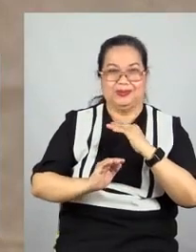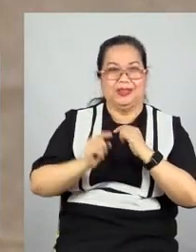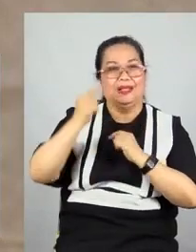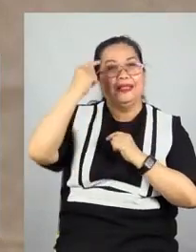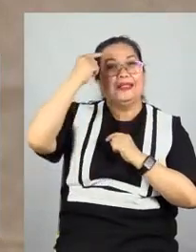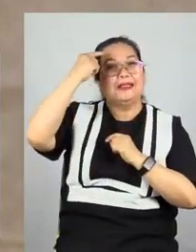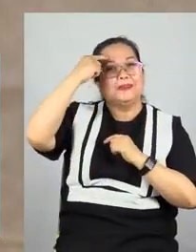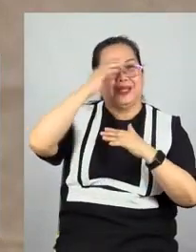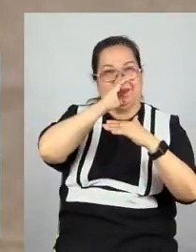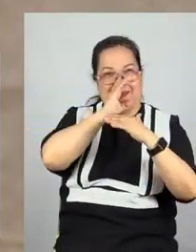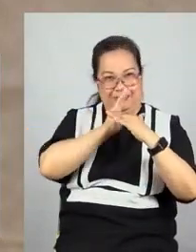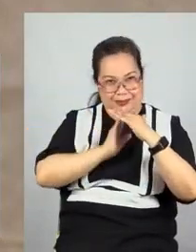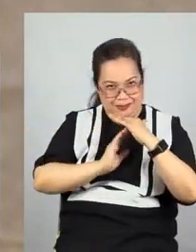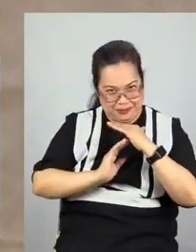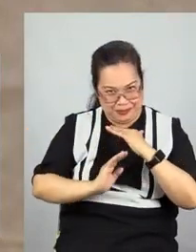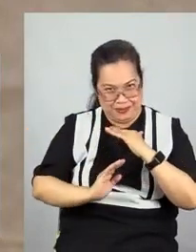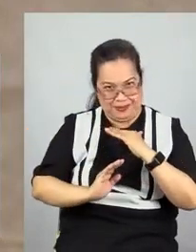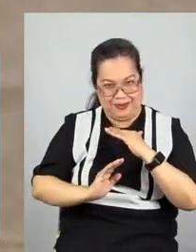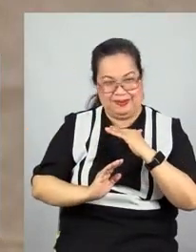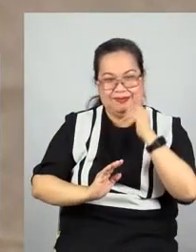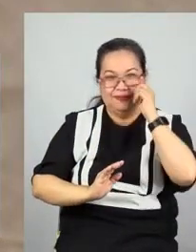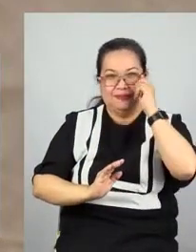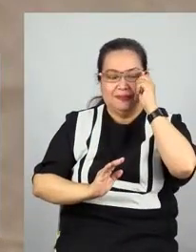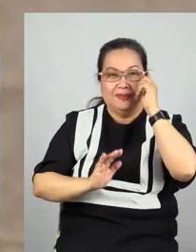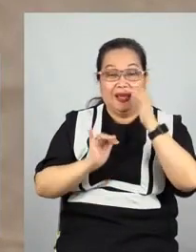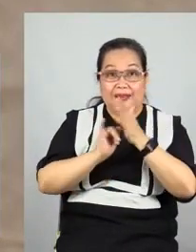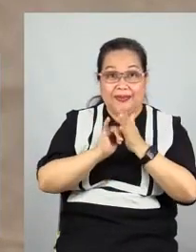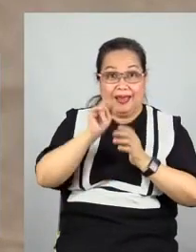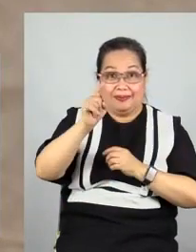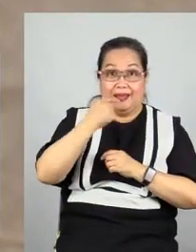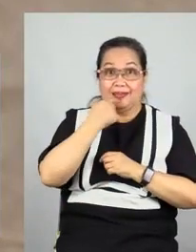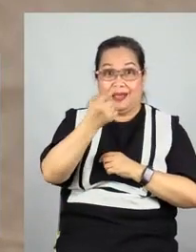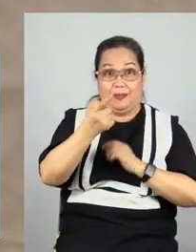pag-iisip. At yun ang kanyang tagubilin.